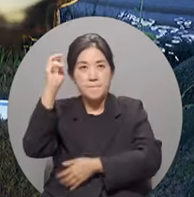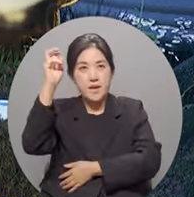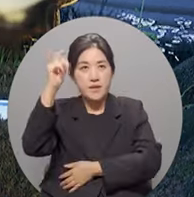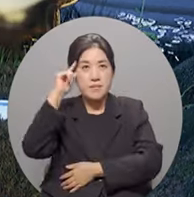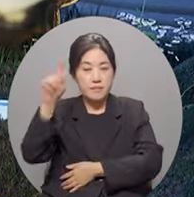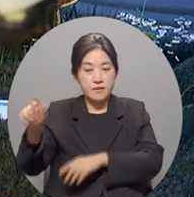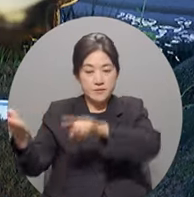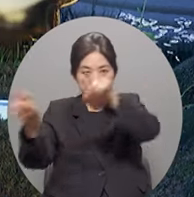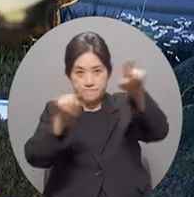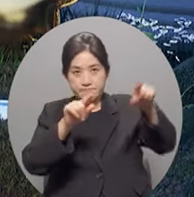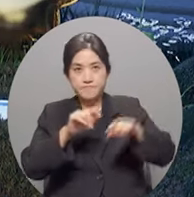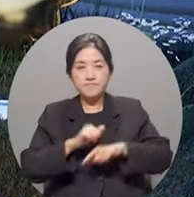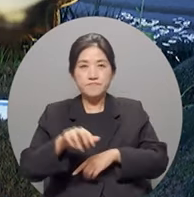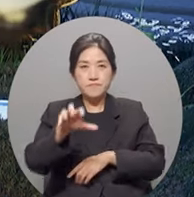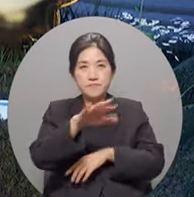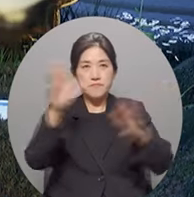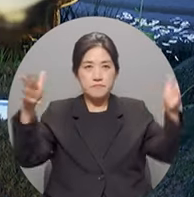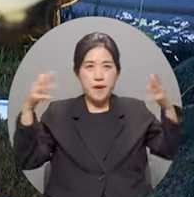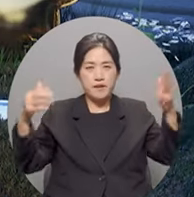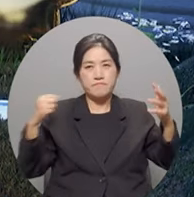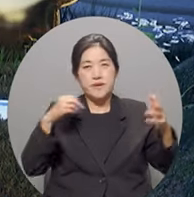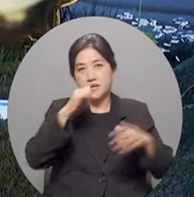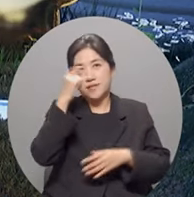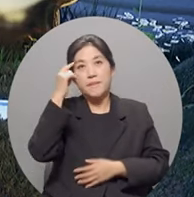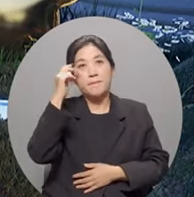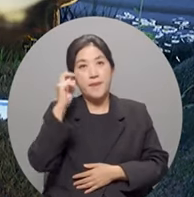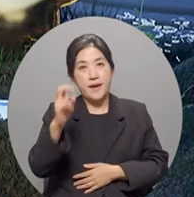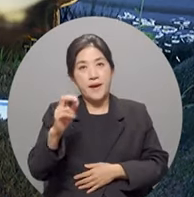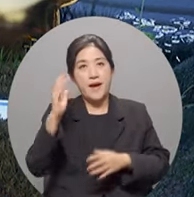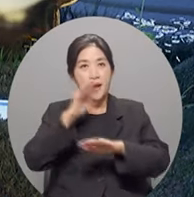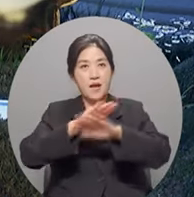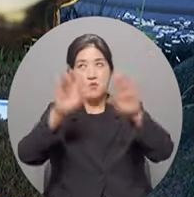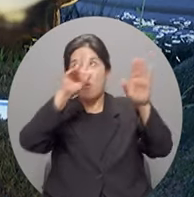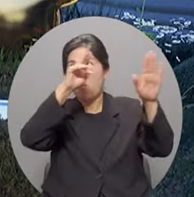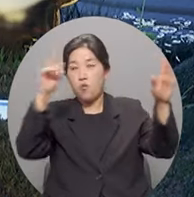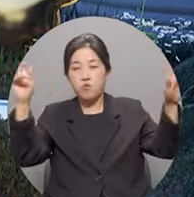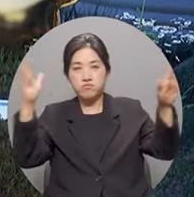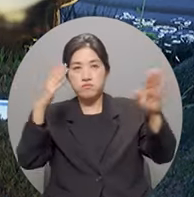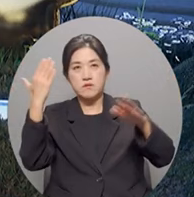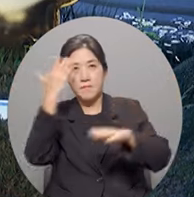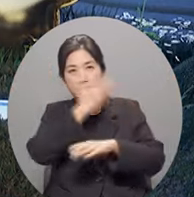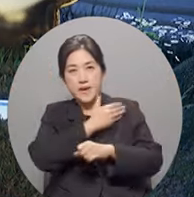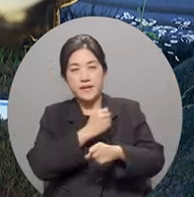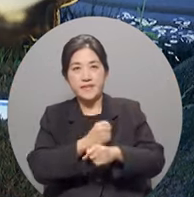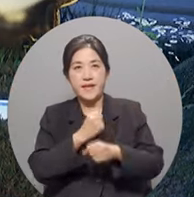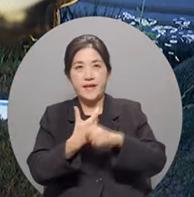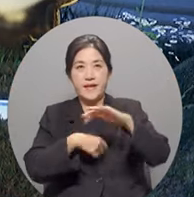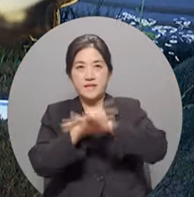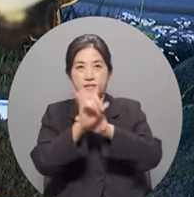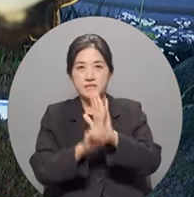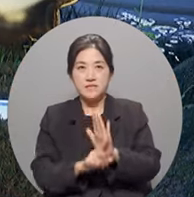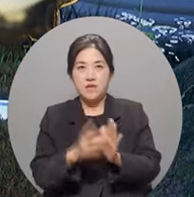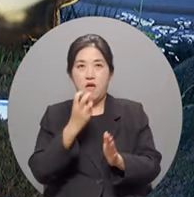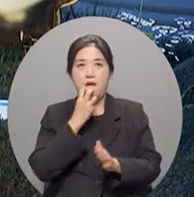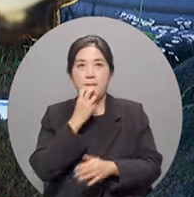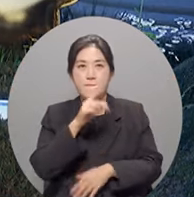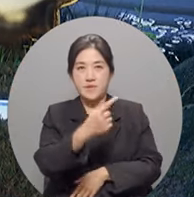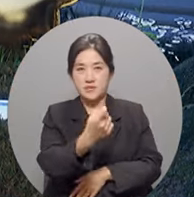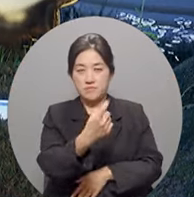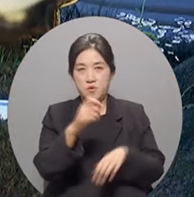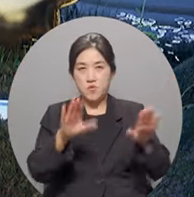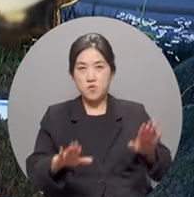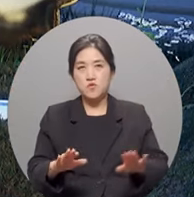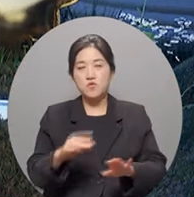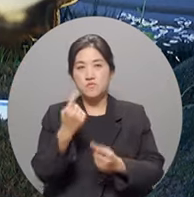내일 전국 대부분 지방에서 바람이 강하게 불겠고 하늘은 오후부터 맑아지겠습니다. 아침 최저 기온 서울 11도로 오늘